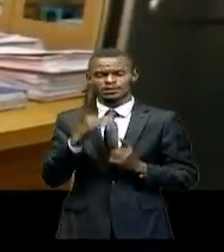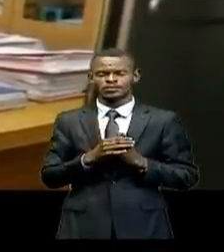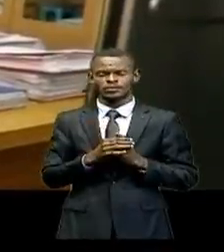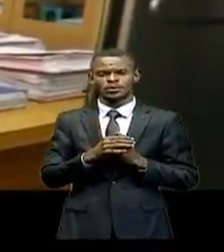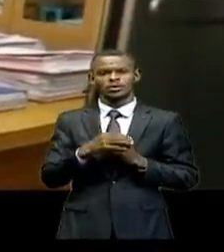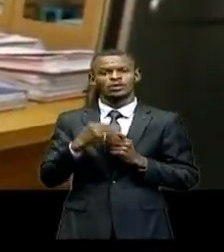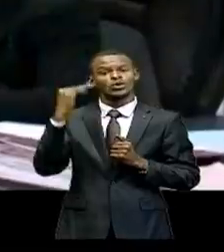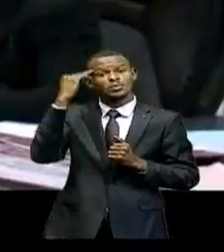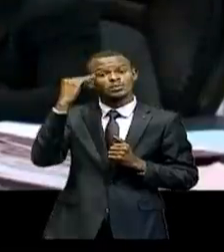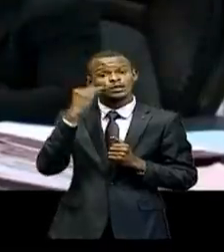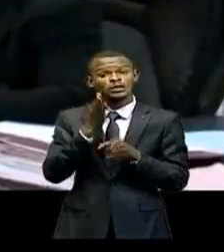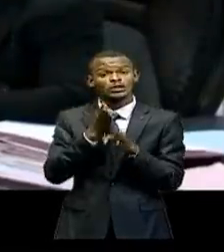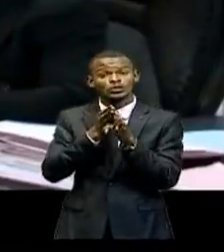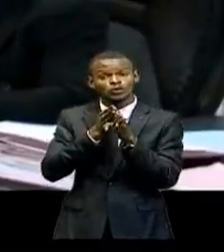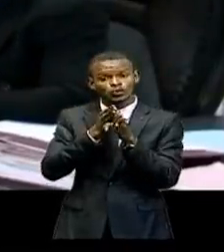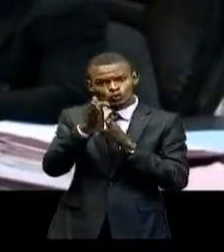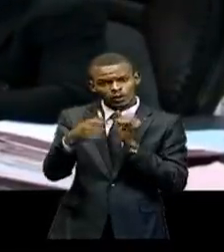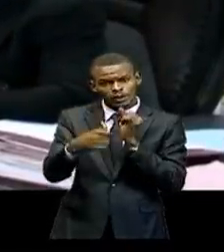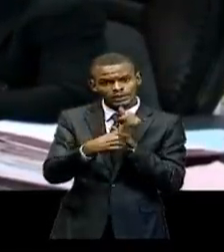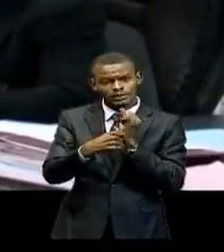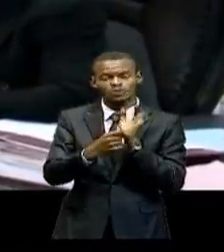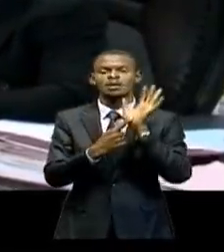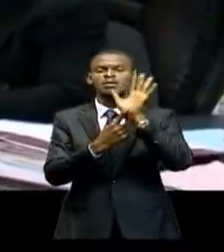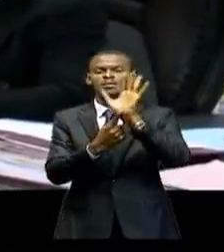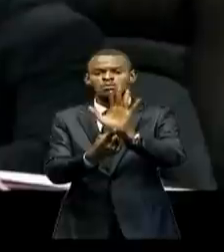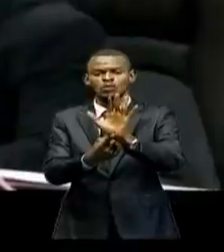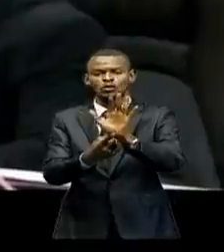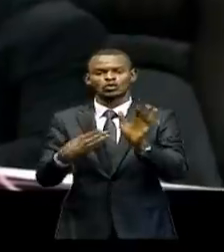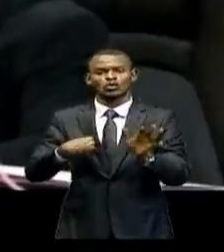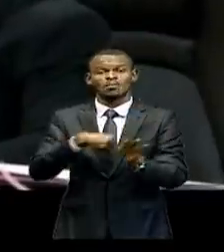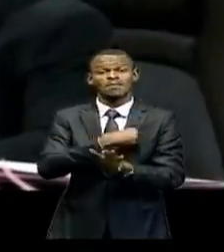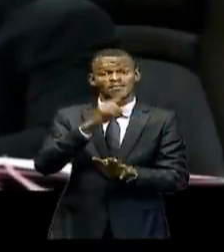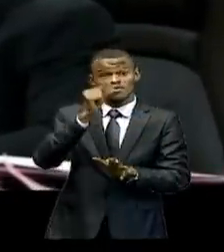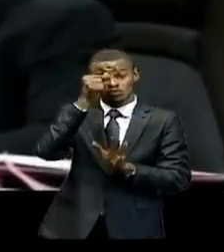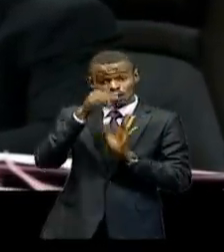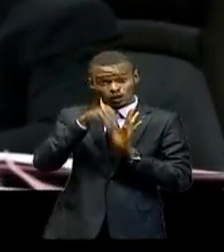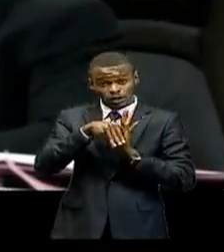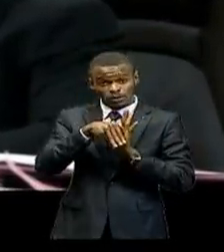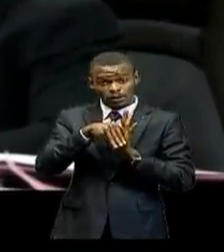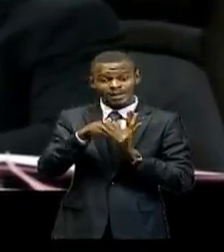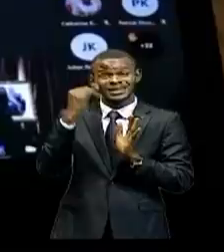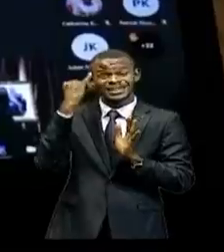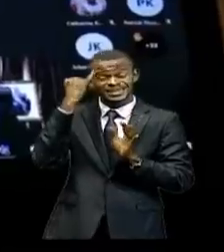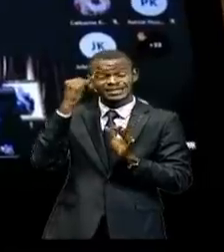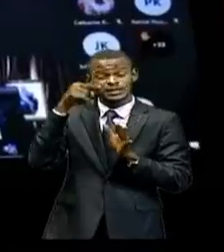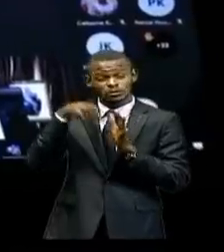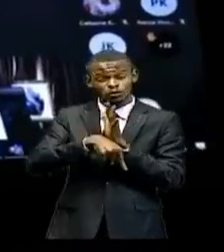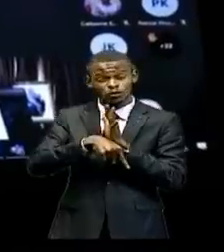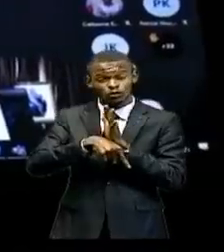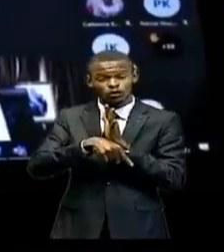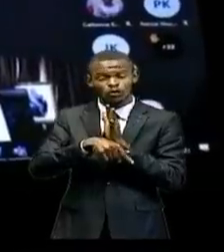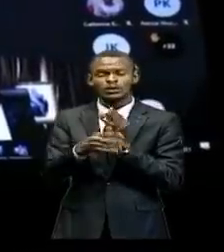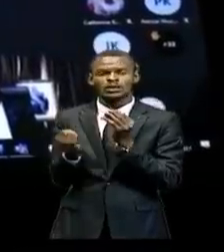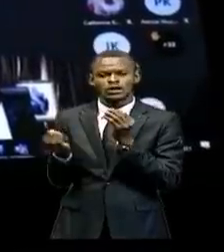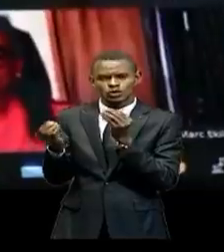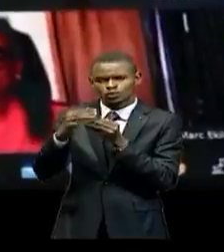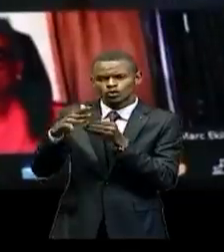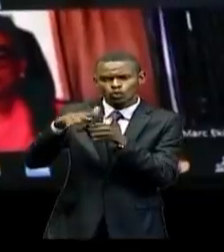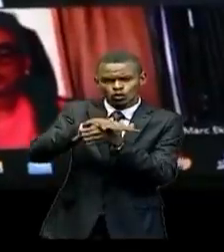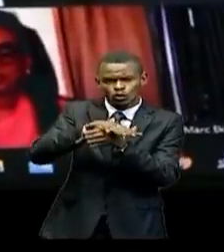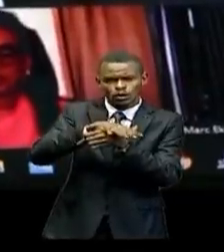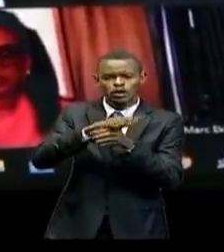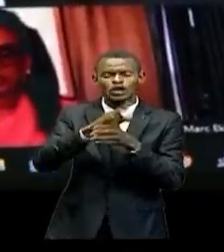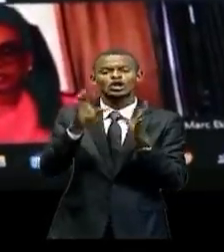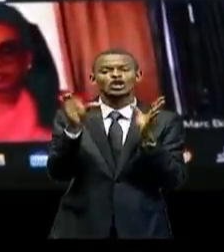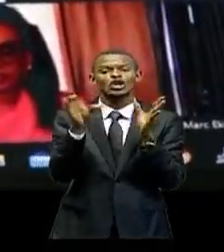aux membres du gouvernement les grandes lignes du projet de loi modifiant et complétant le code pénal congolais en matière de répression de